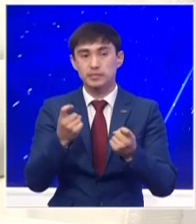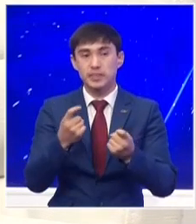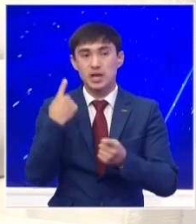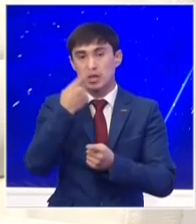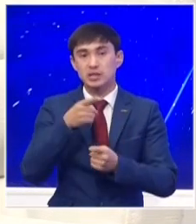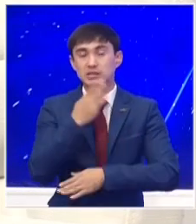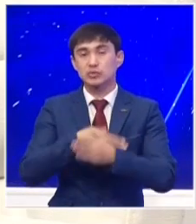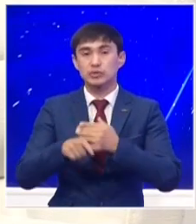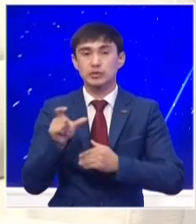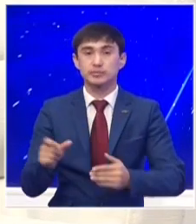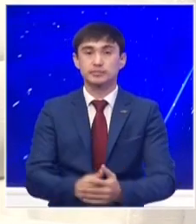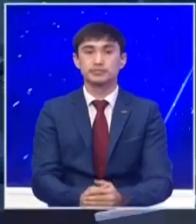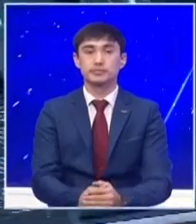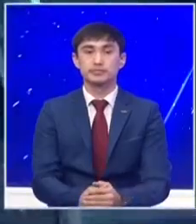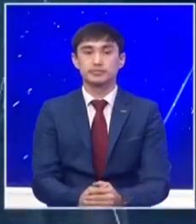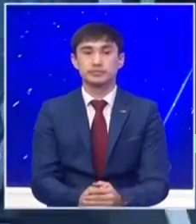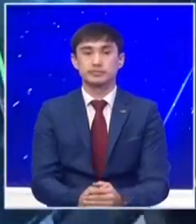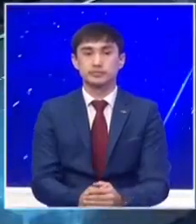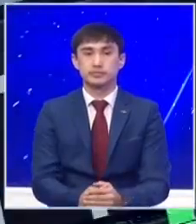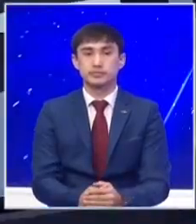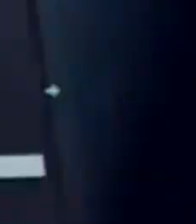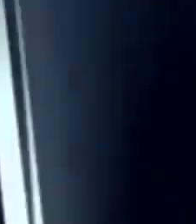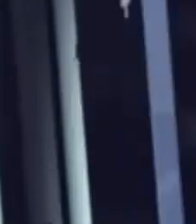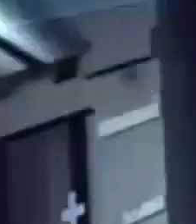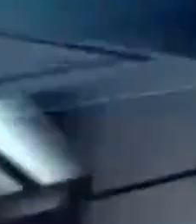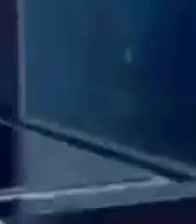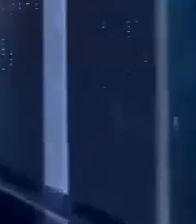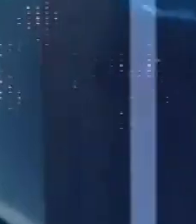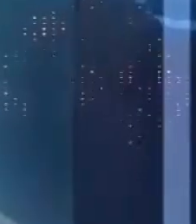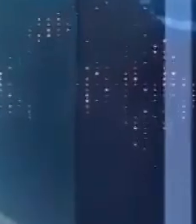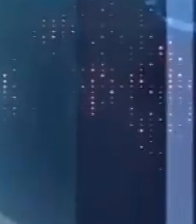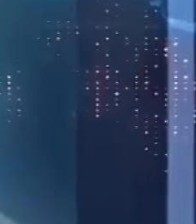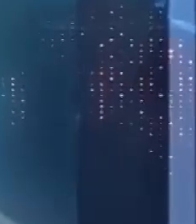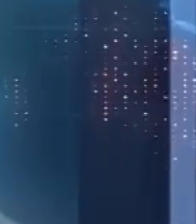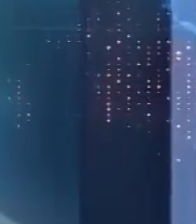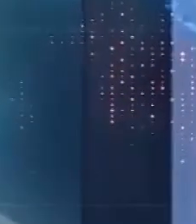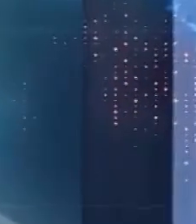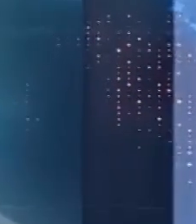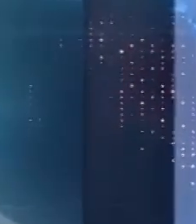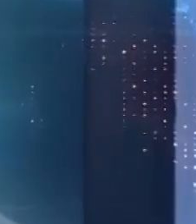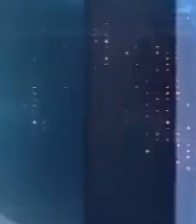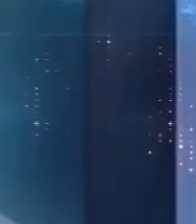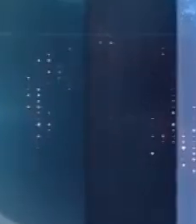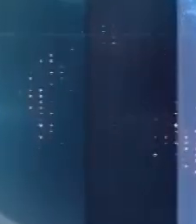с ограниченными возможностями. Жандос Назарбаев, Берік Ахтан, телеканал ЖТСУ, Алматинская область.